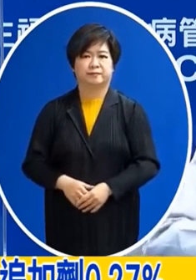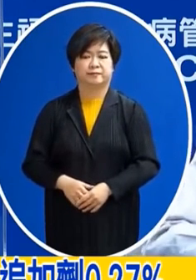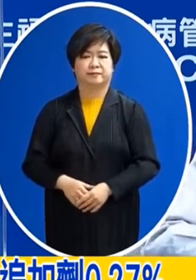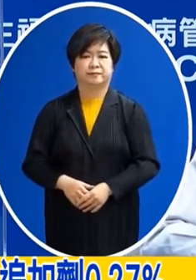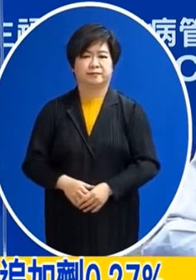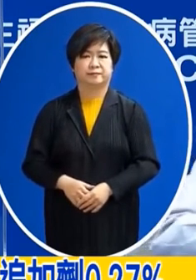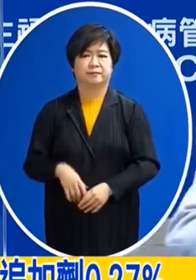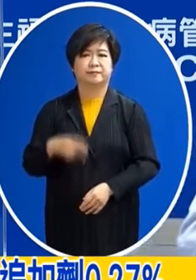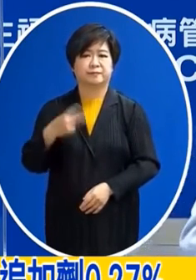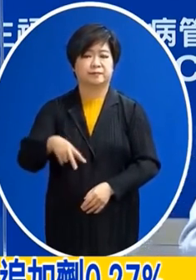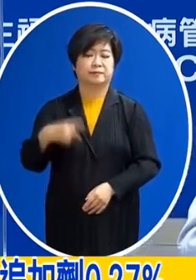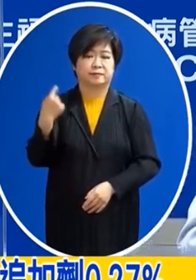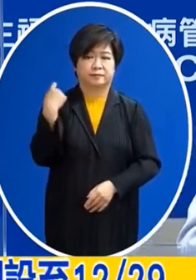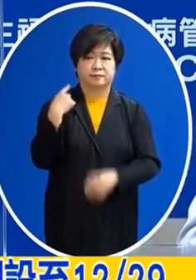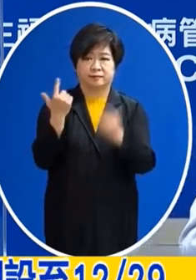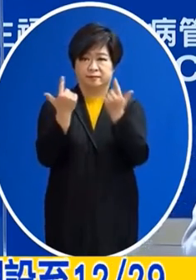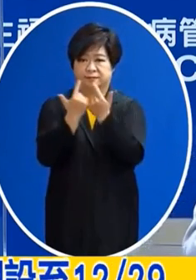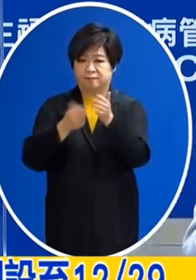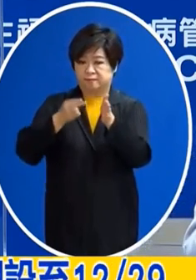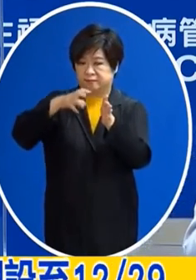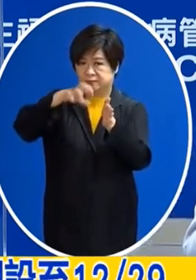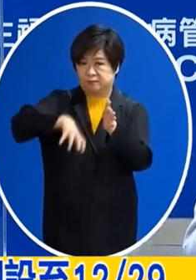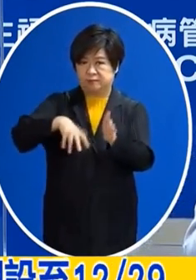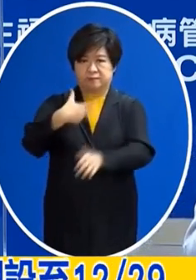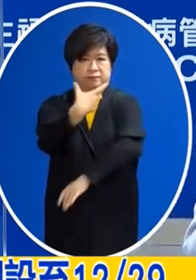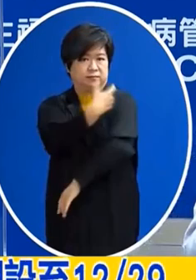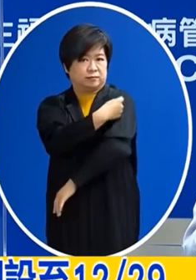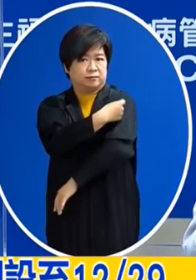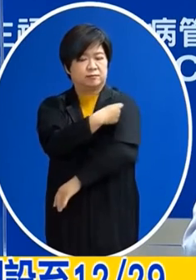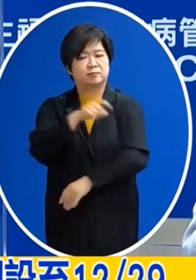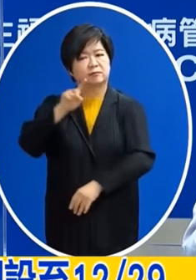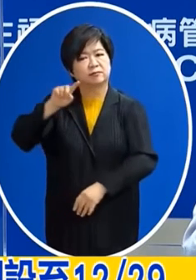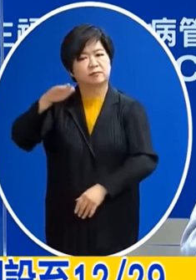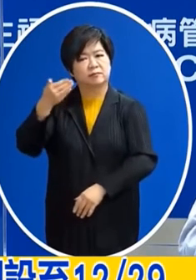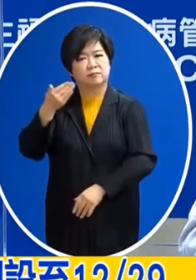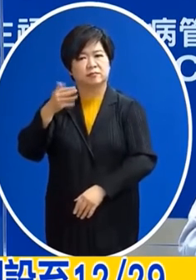那另外我们昨天在台北车站接种了